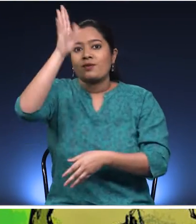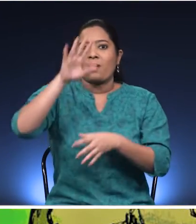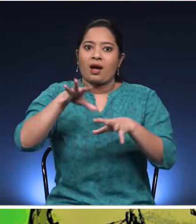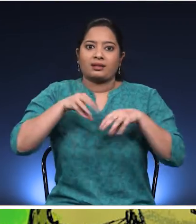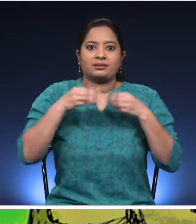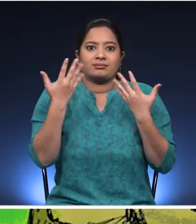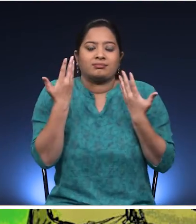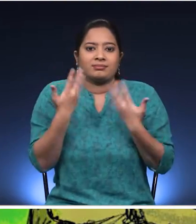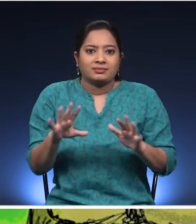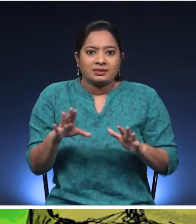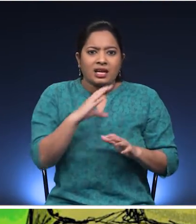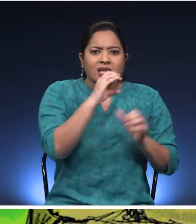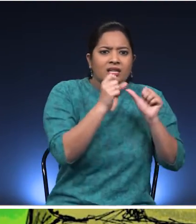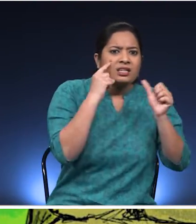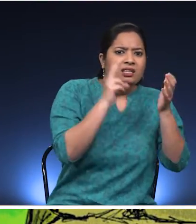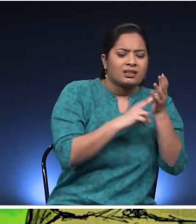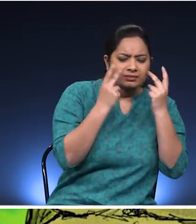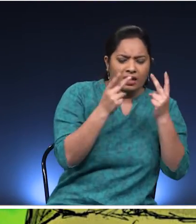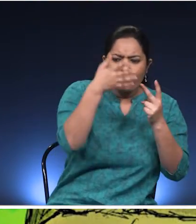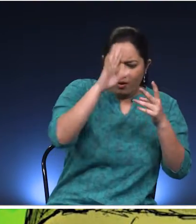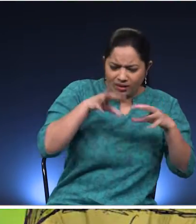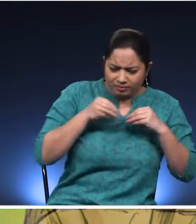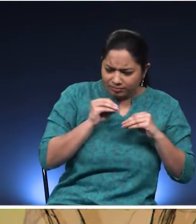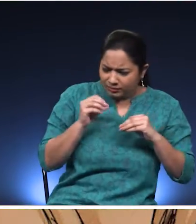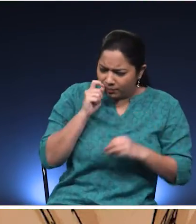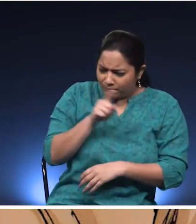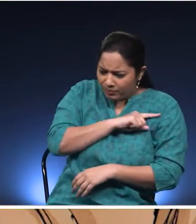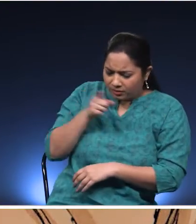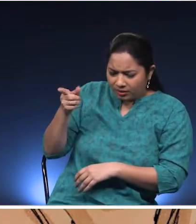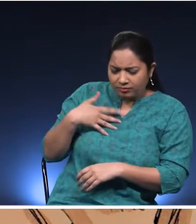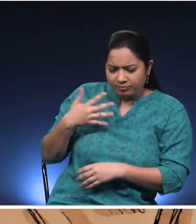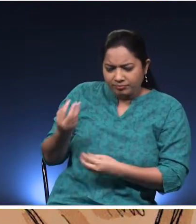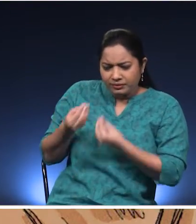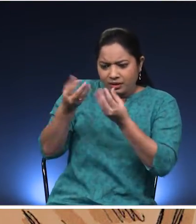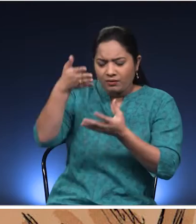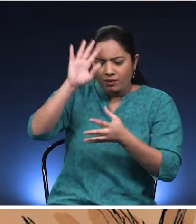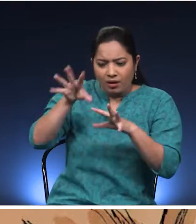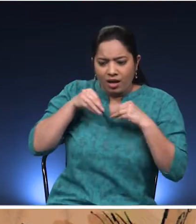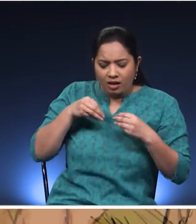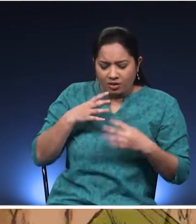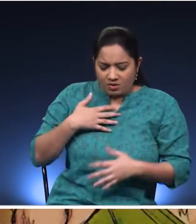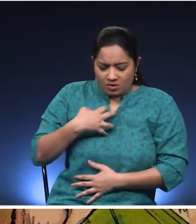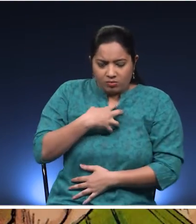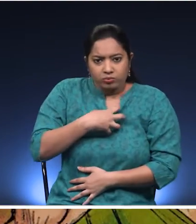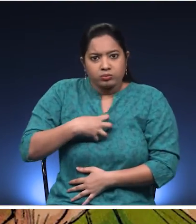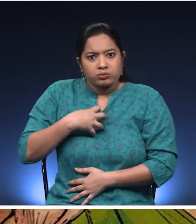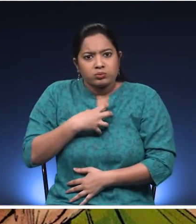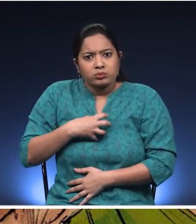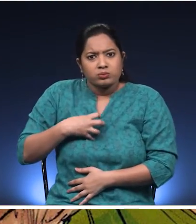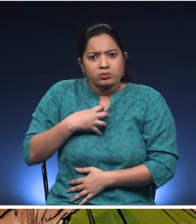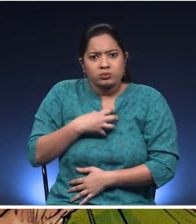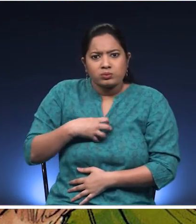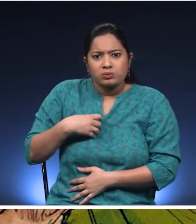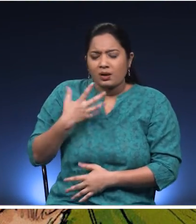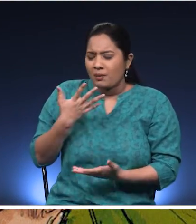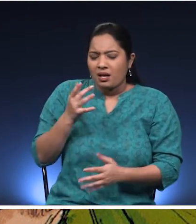और जैसे ही काइन की भेंट परमेश्वर ने स्वीकार नहीं की, काइन के अंदर इतनी ईर्ष्या आ गई कि उसने अपने सगे